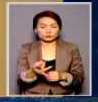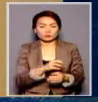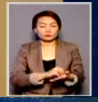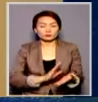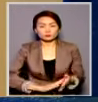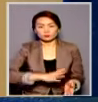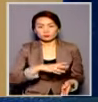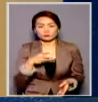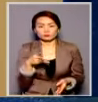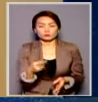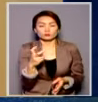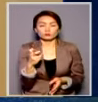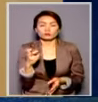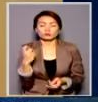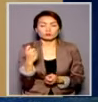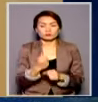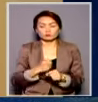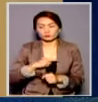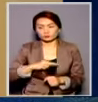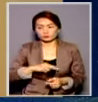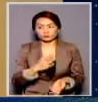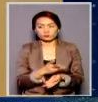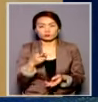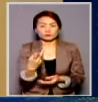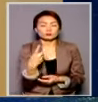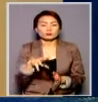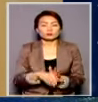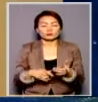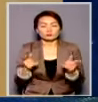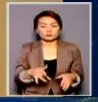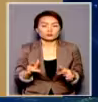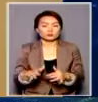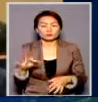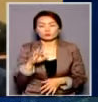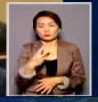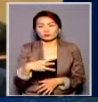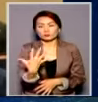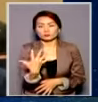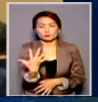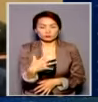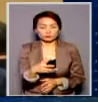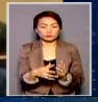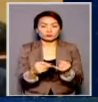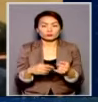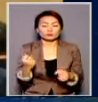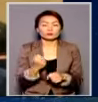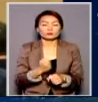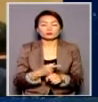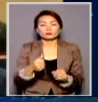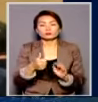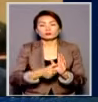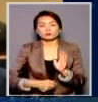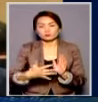зарегистрировано 3200 крестьянских хозяйств две тысячи из них реально действующий 350 занимаются земледелием а